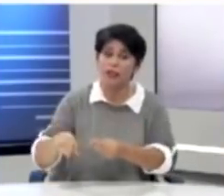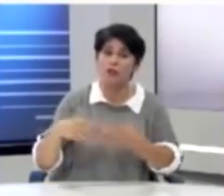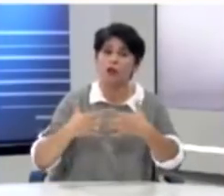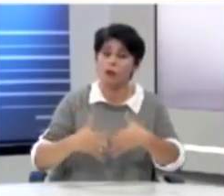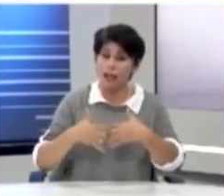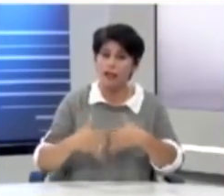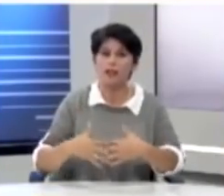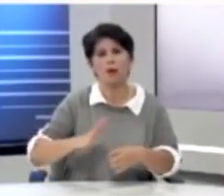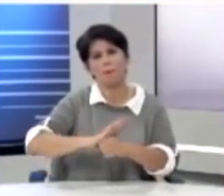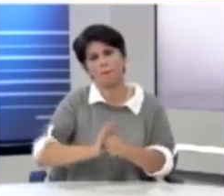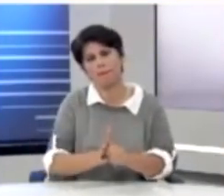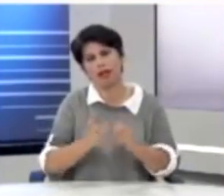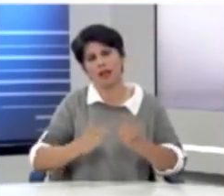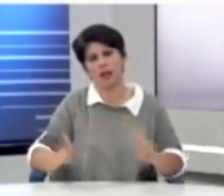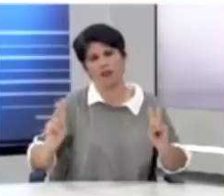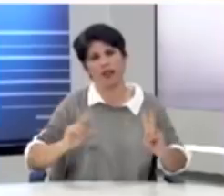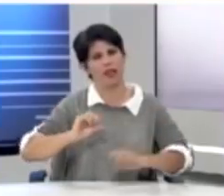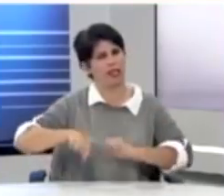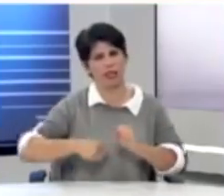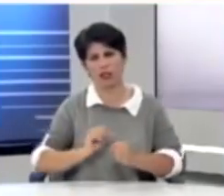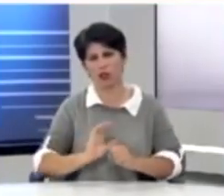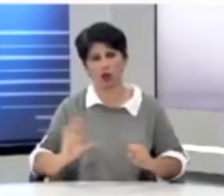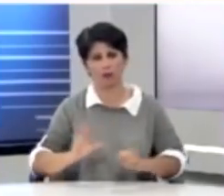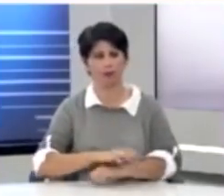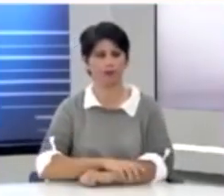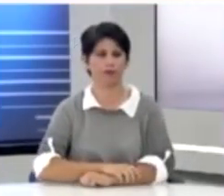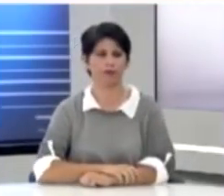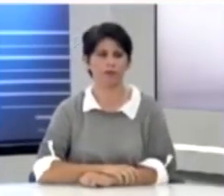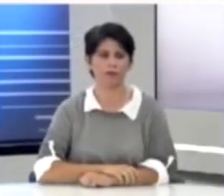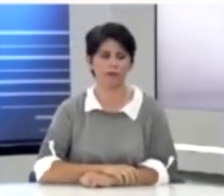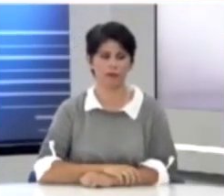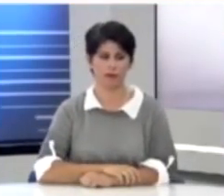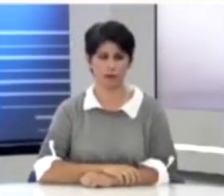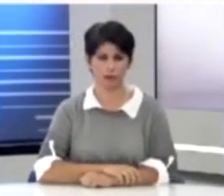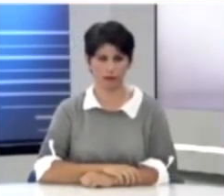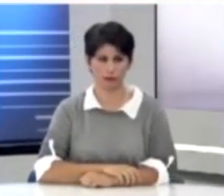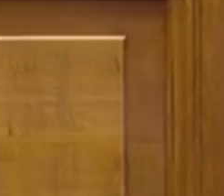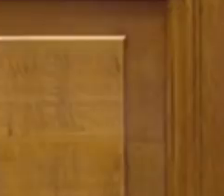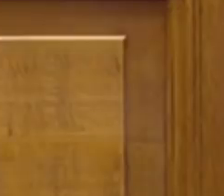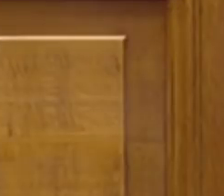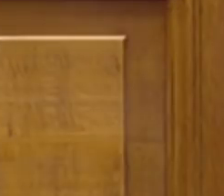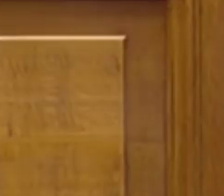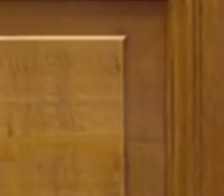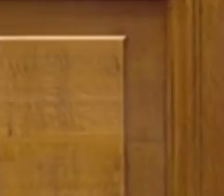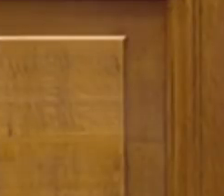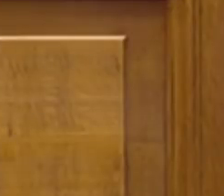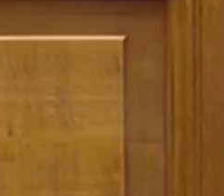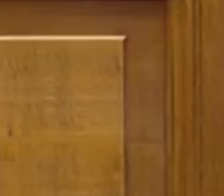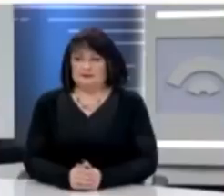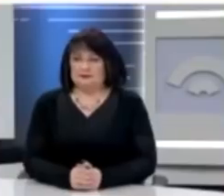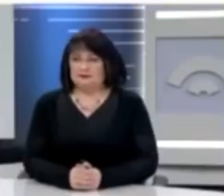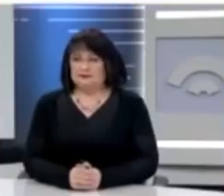μηχανισμό πλήρη ελευθερία κινήσεων. Τη στιγμή που για τις συνδικαλιστικές οργανώσεις ο